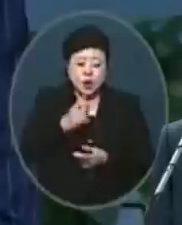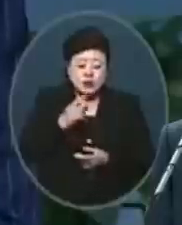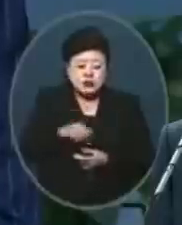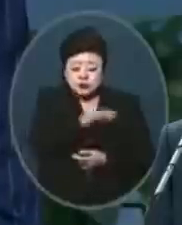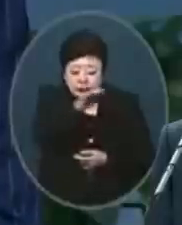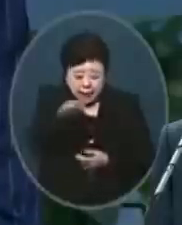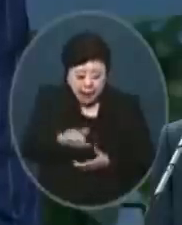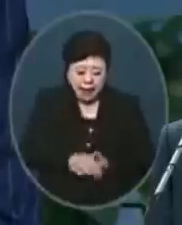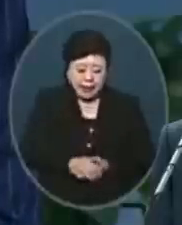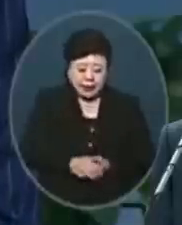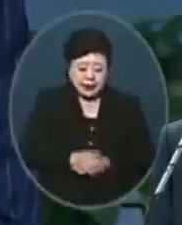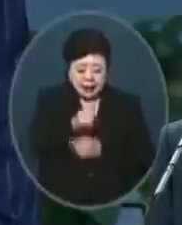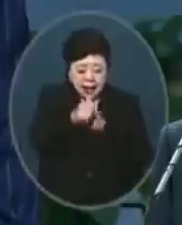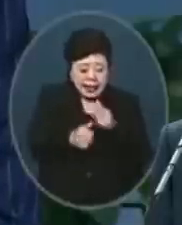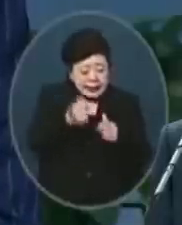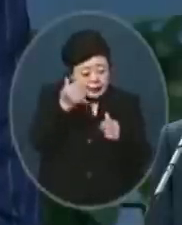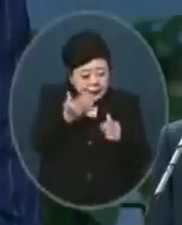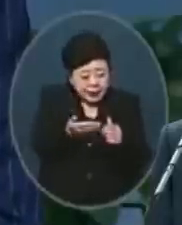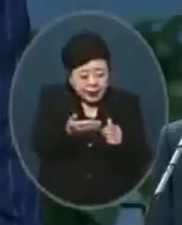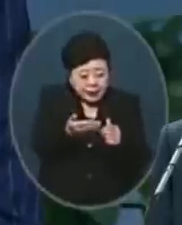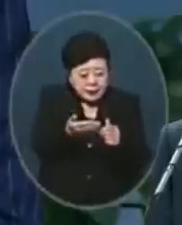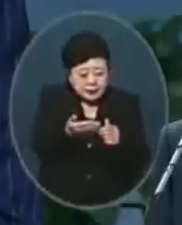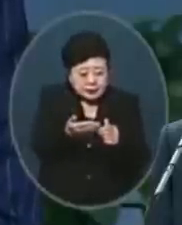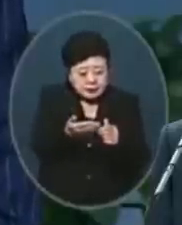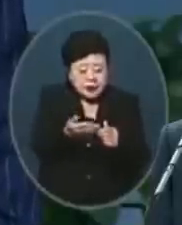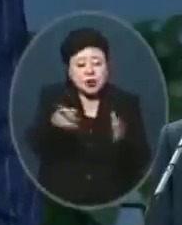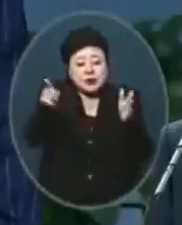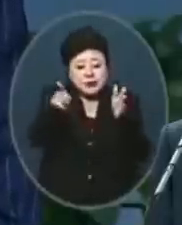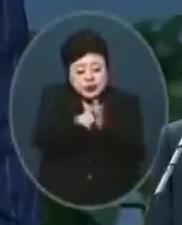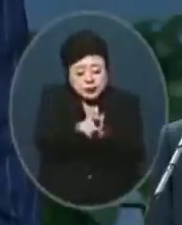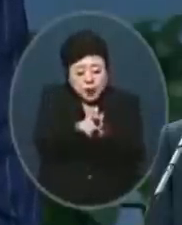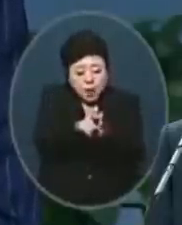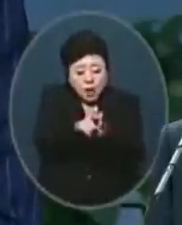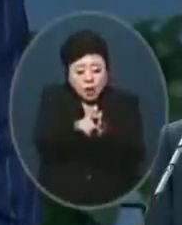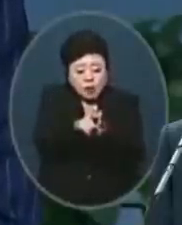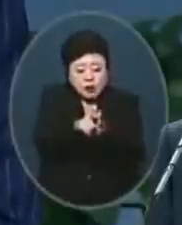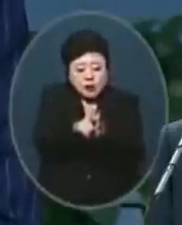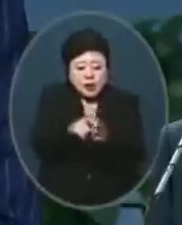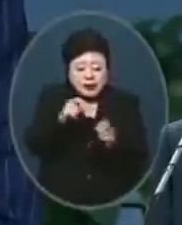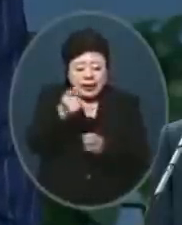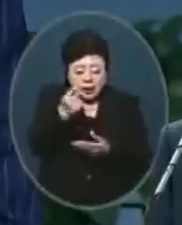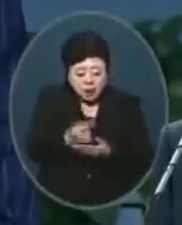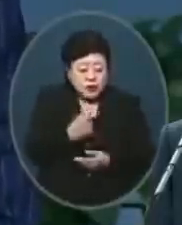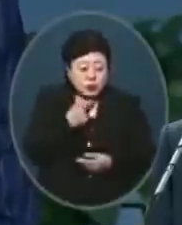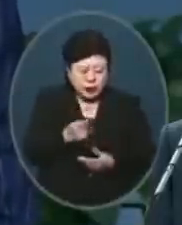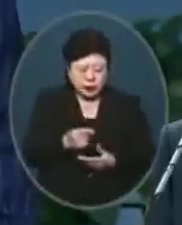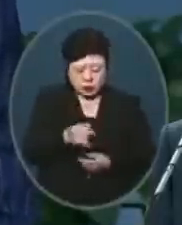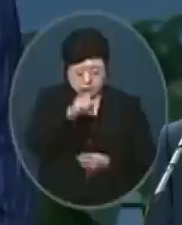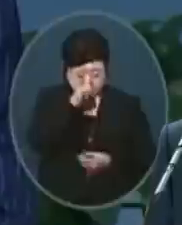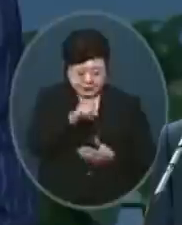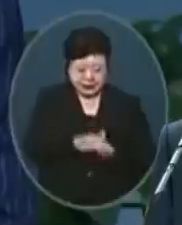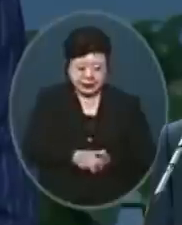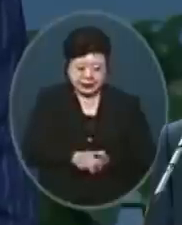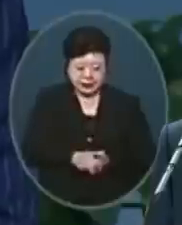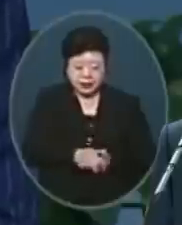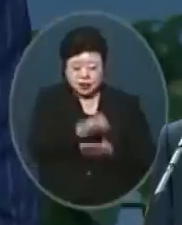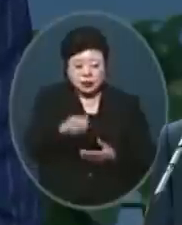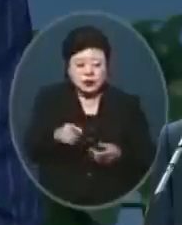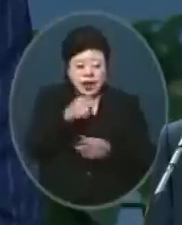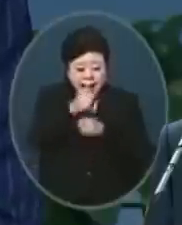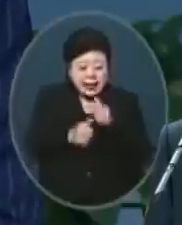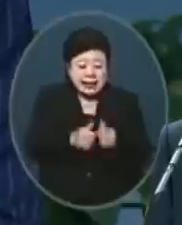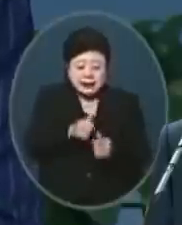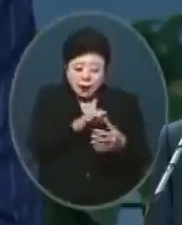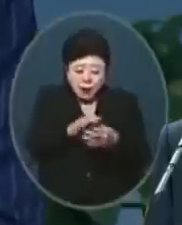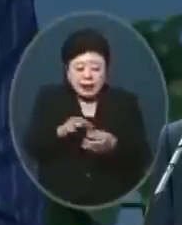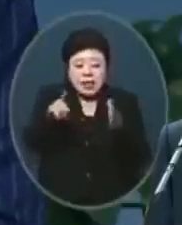우리가 하나님께 믿음으로 다가오기를 원하고 있는 것입니다. 우리와 하나님의